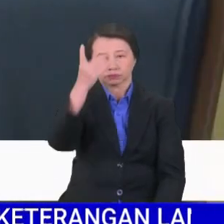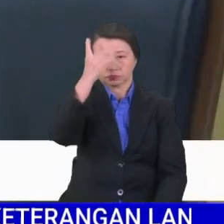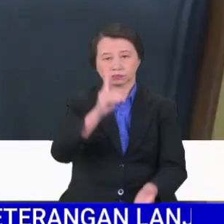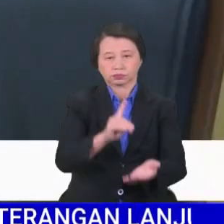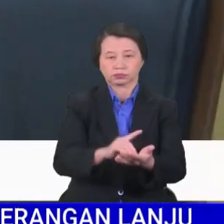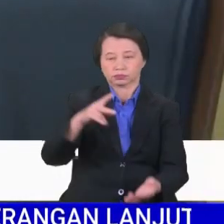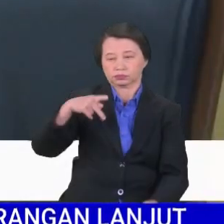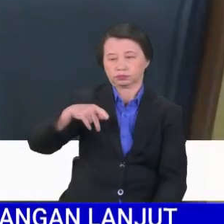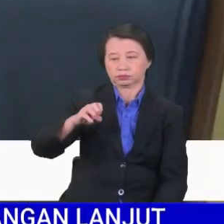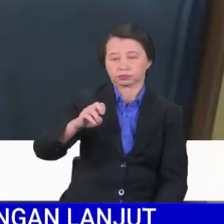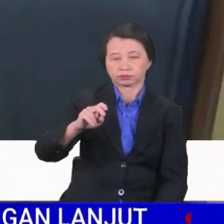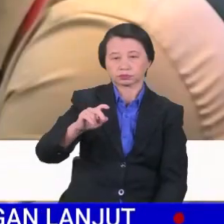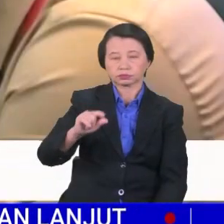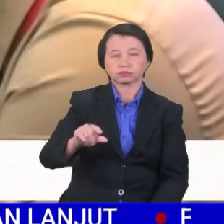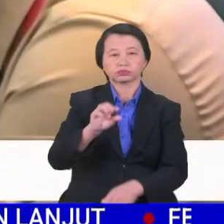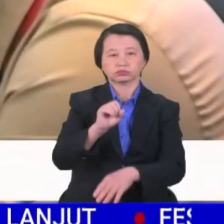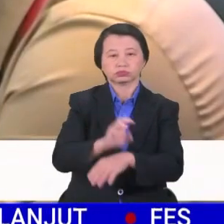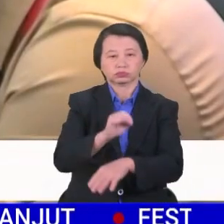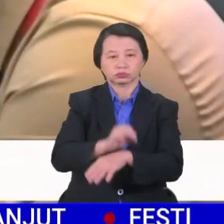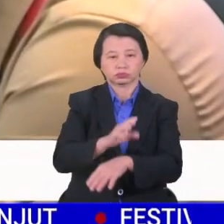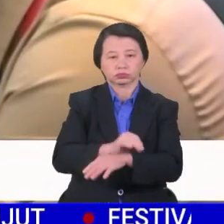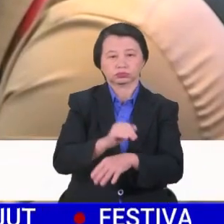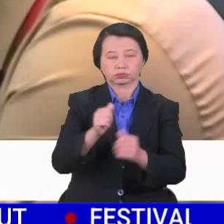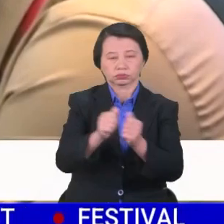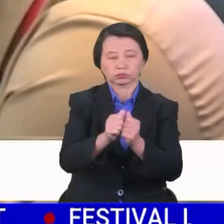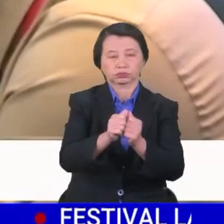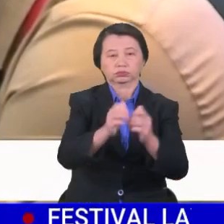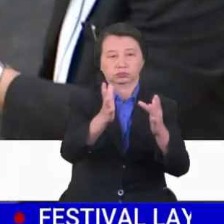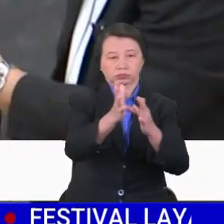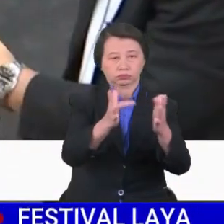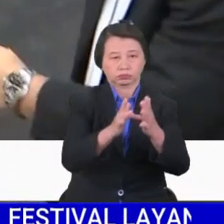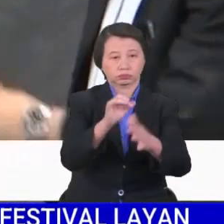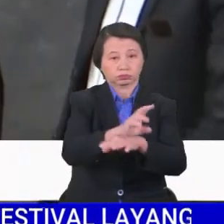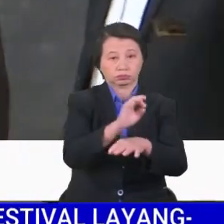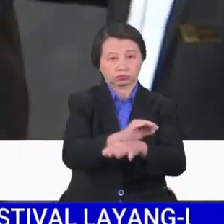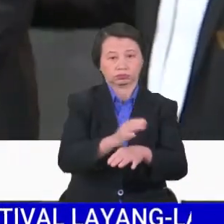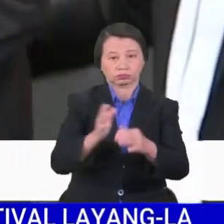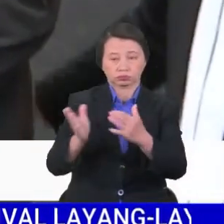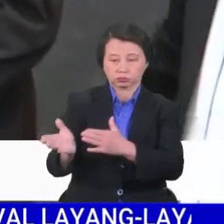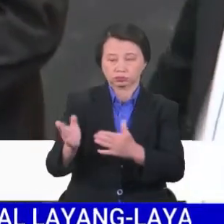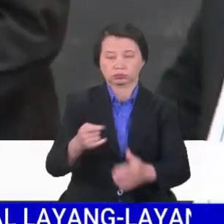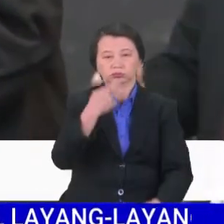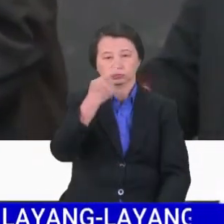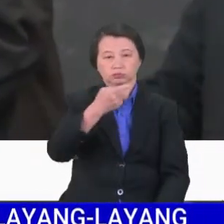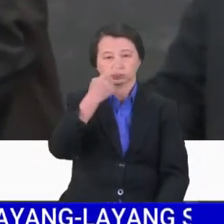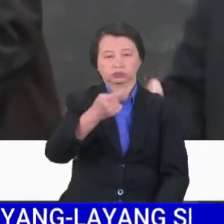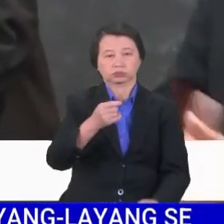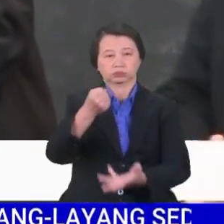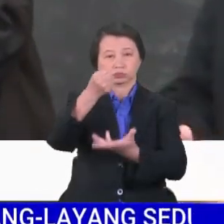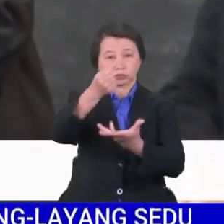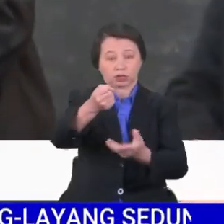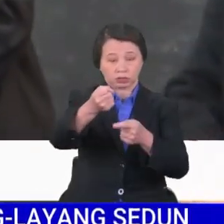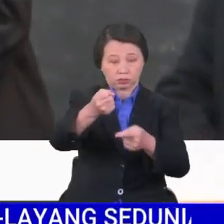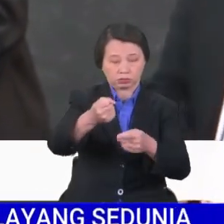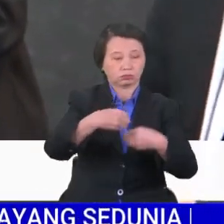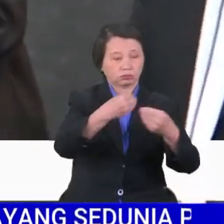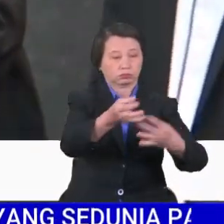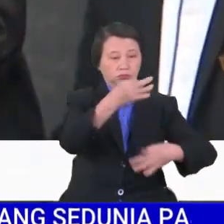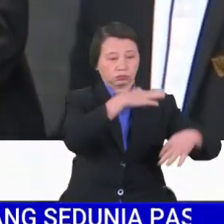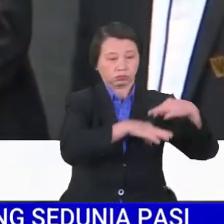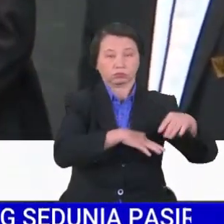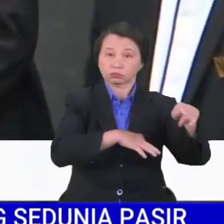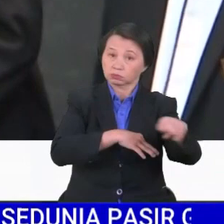yang juga penasehat kepada mission otority Romance kucing berkata dana tersebut memberi manfaat